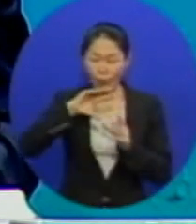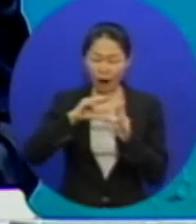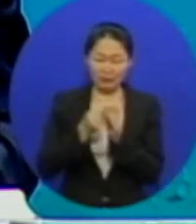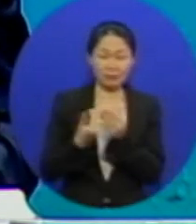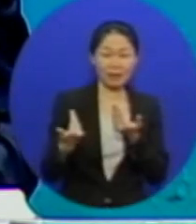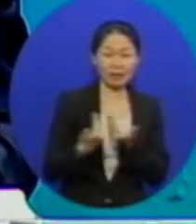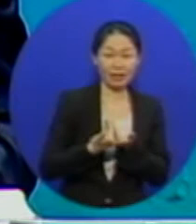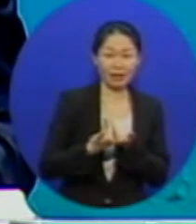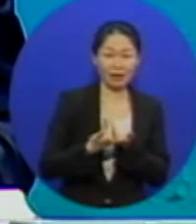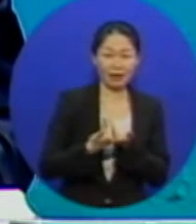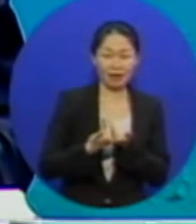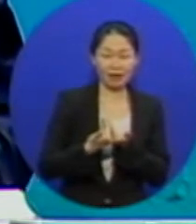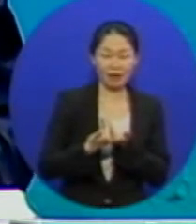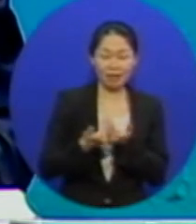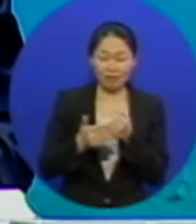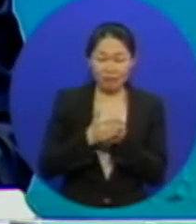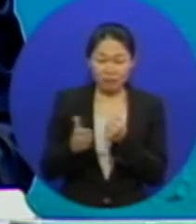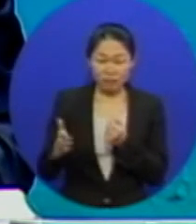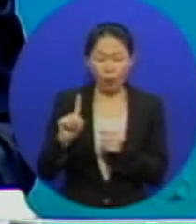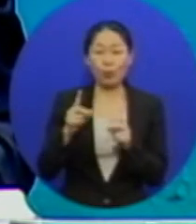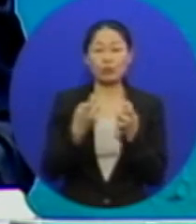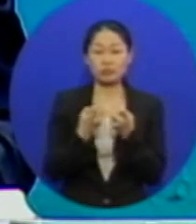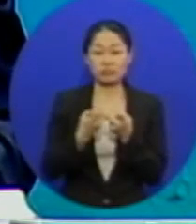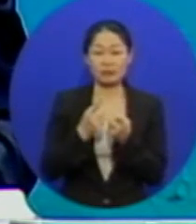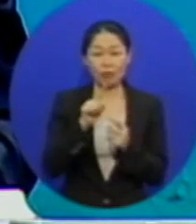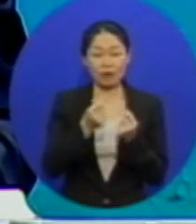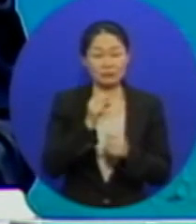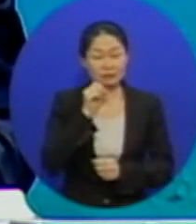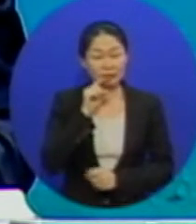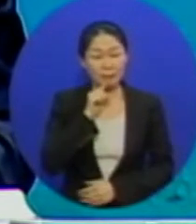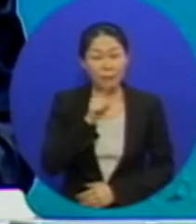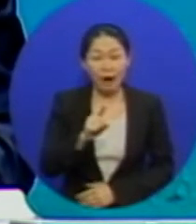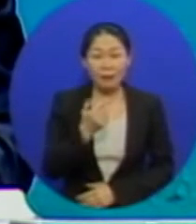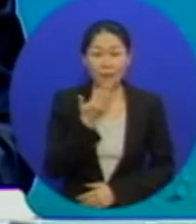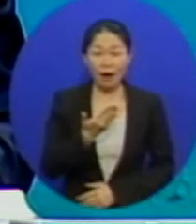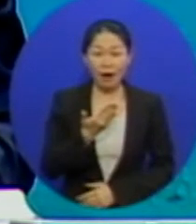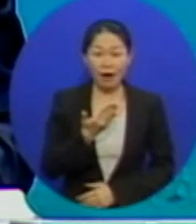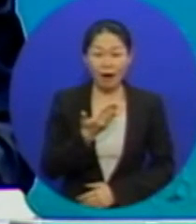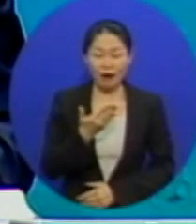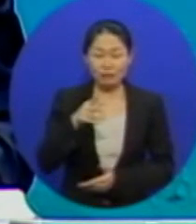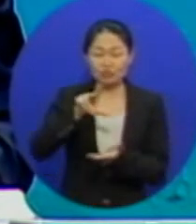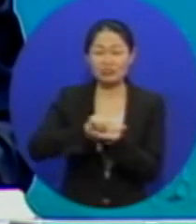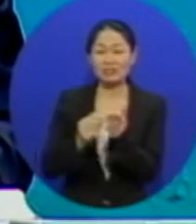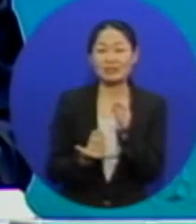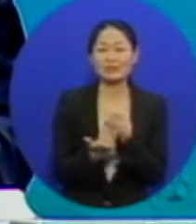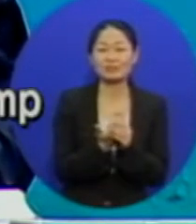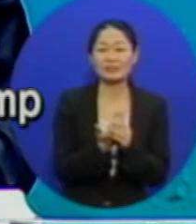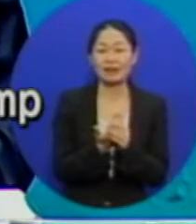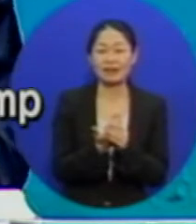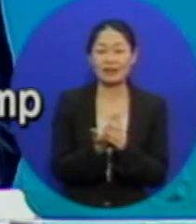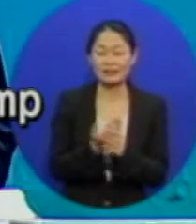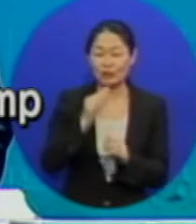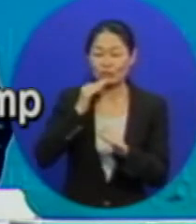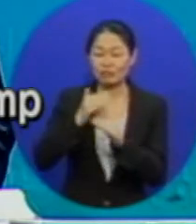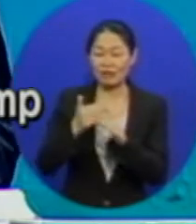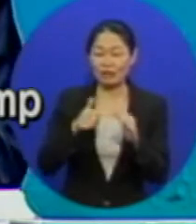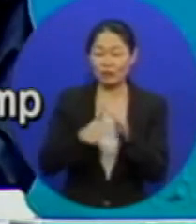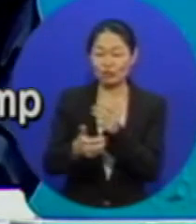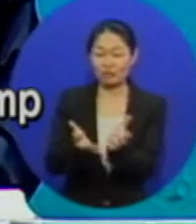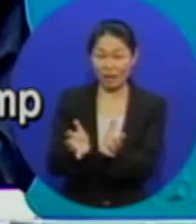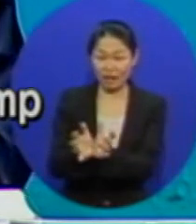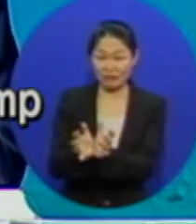4 그래서 어떻게 이렇게 말할 수가 있나 문제가 생겼어요 그래서 북한 선수단